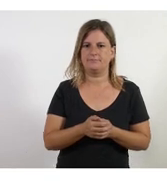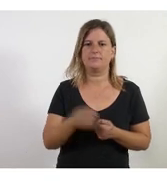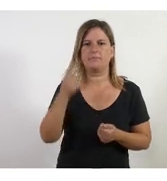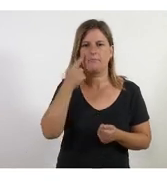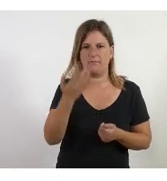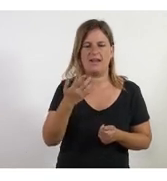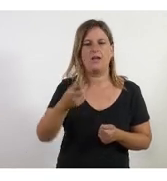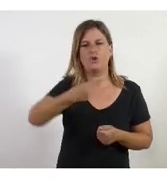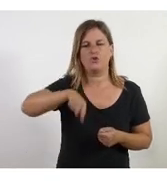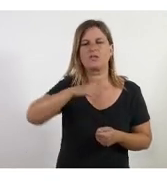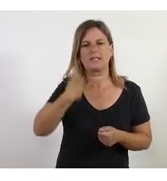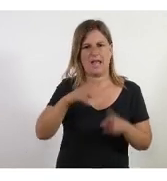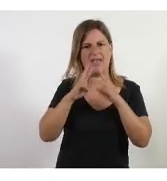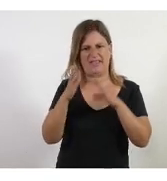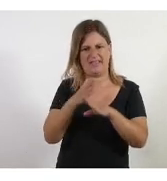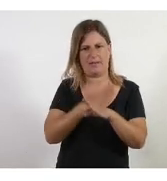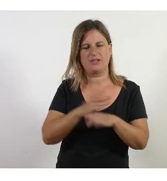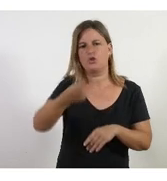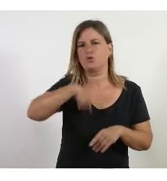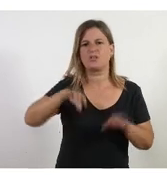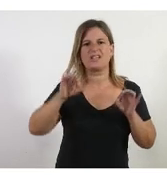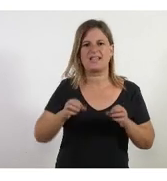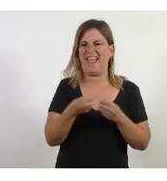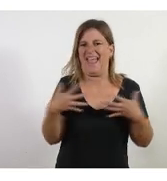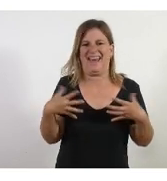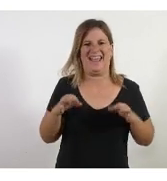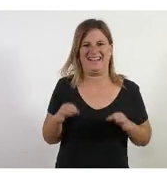nosaltres, ho he dit abans, eh? Nosaltres som energia.